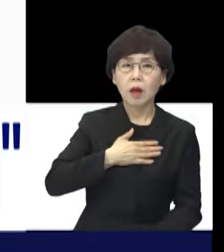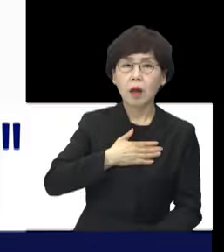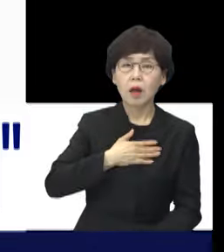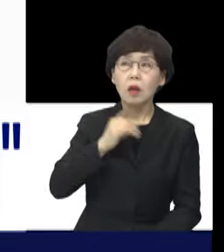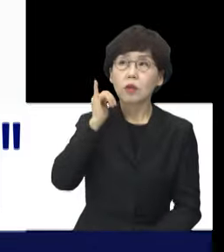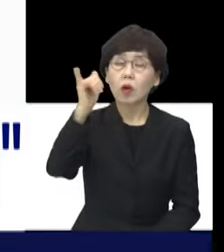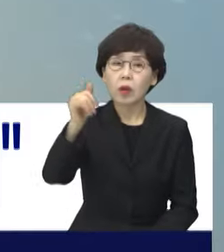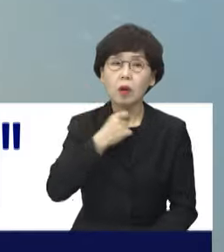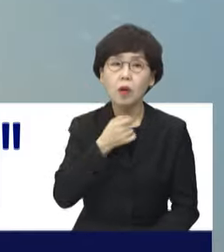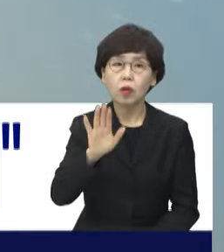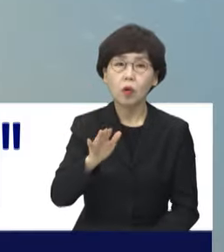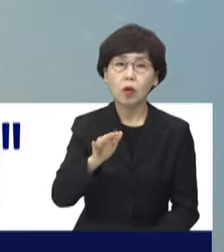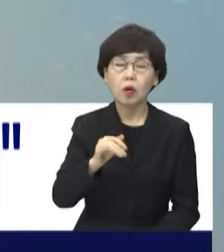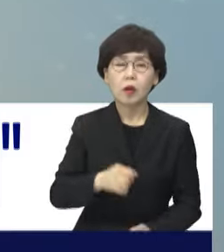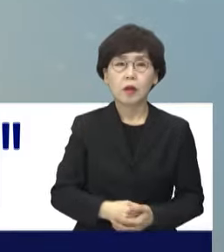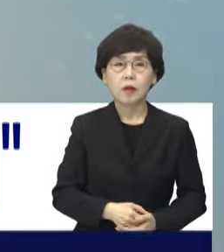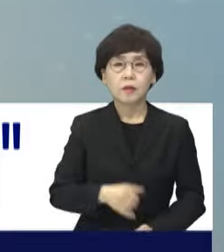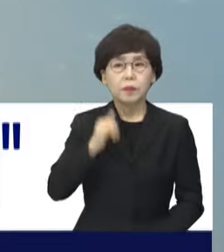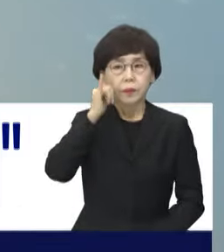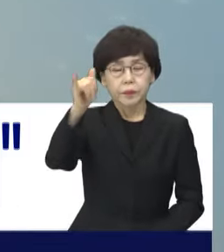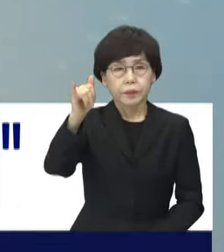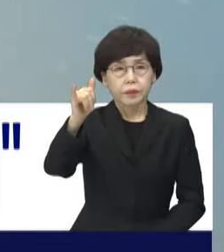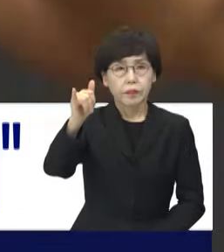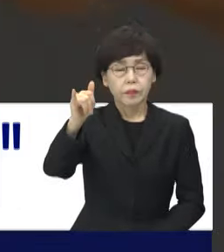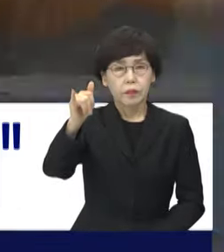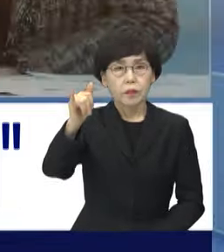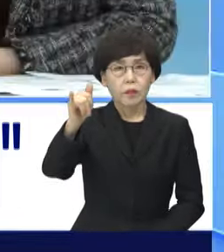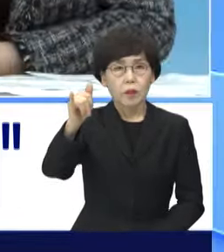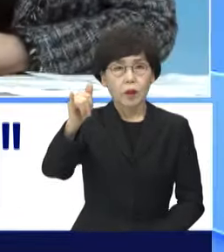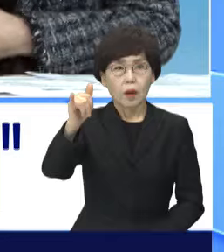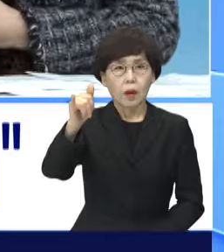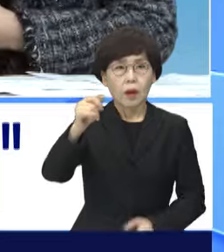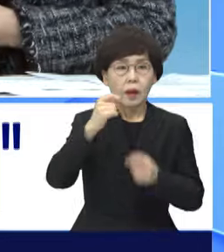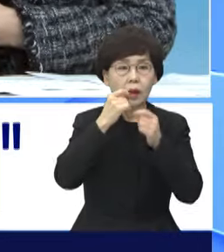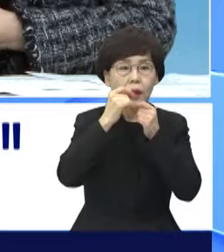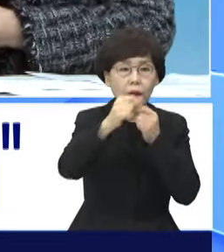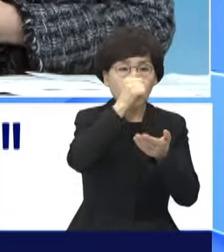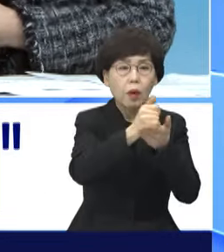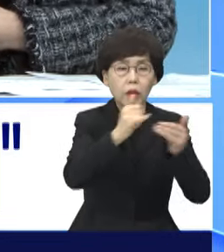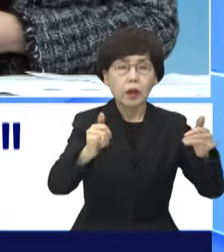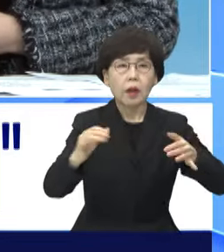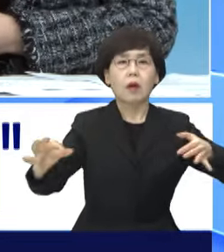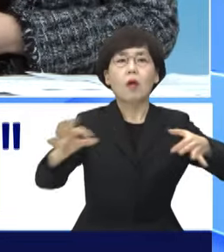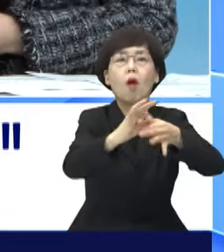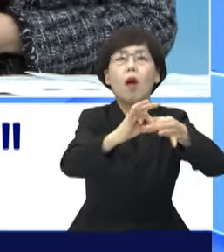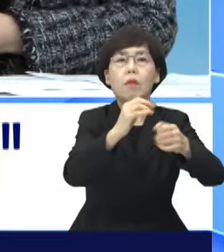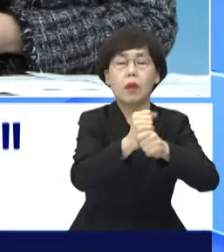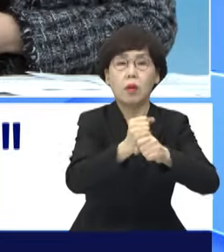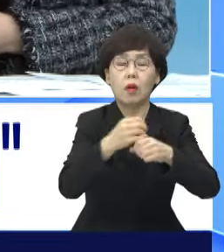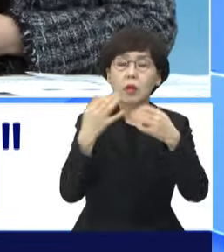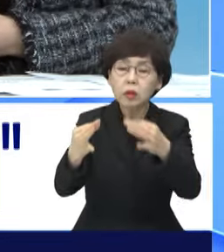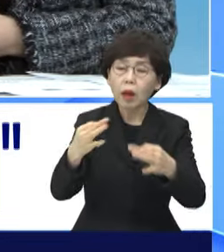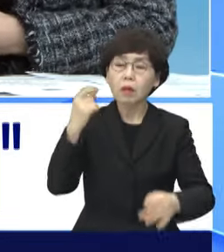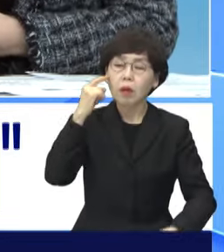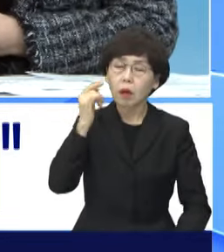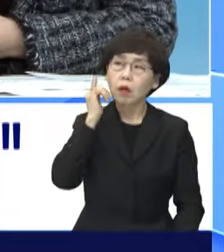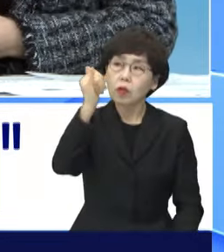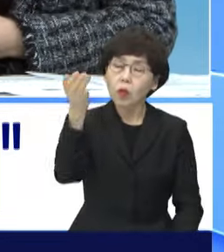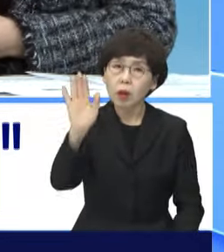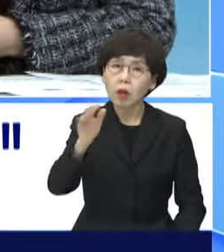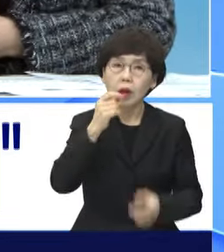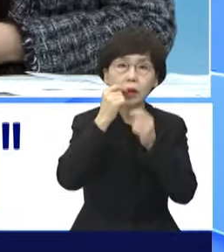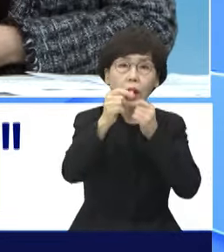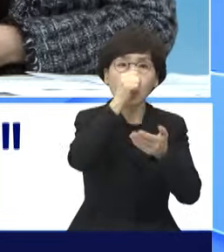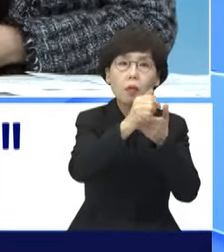하려고 해도 전화 가로 축기 책기 수법이라 것이 있어서 바로 사기범에게 연결이 됩니다 그래서 은행인 줄 알고 전화를 했는데 사기 범위